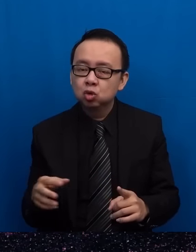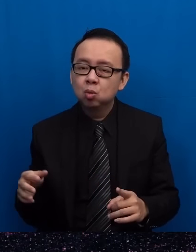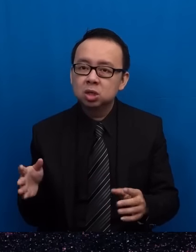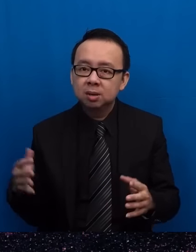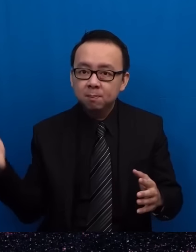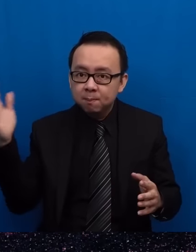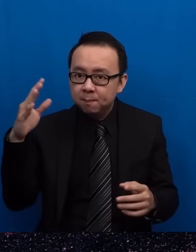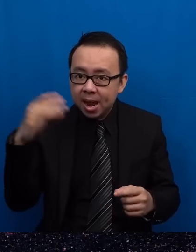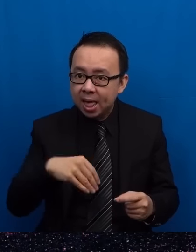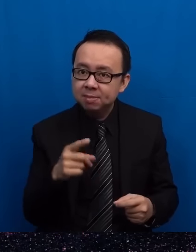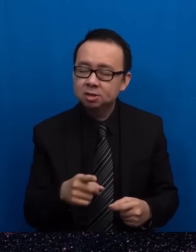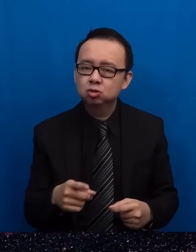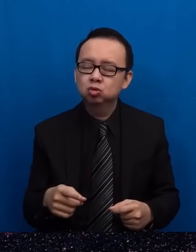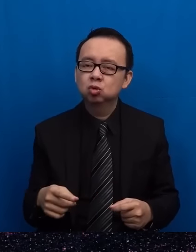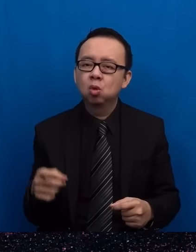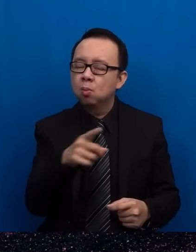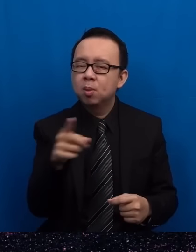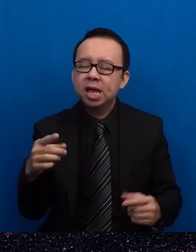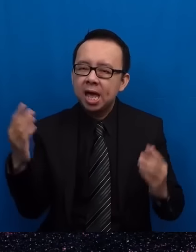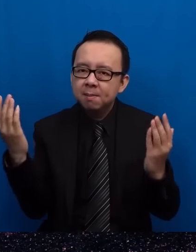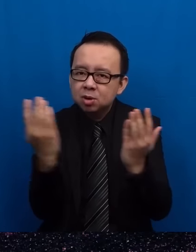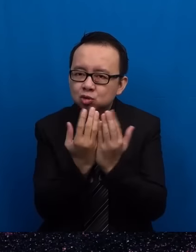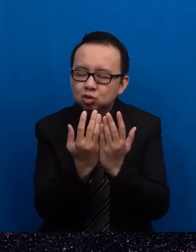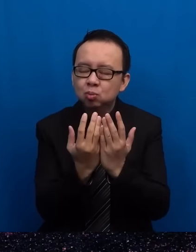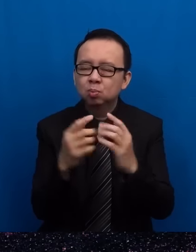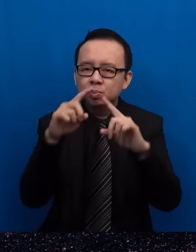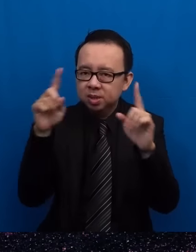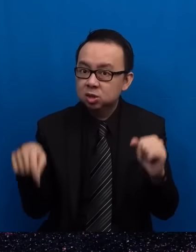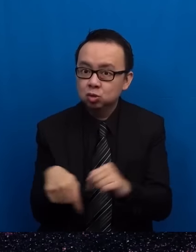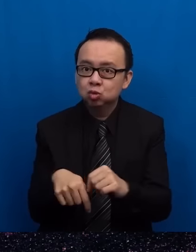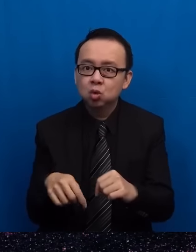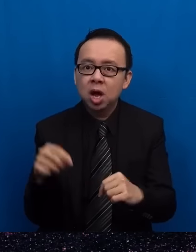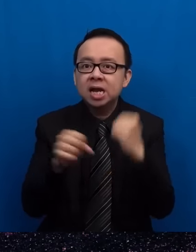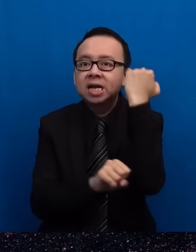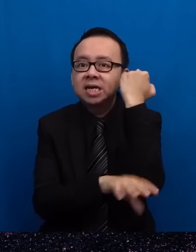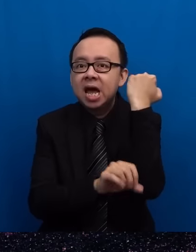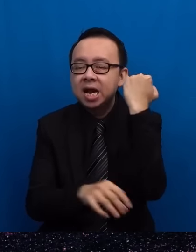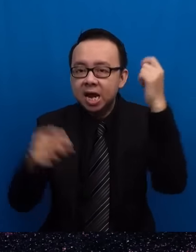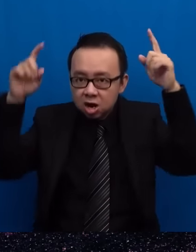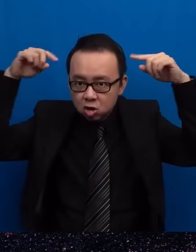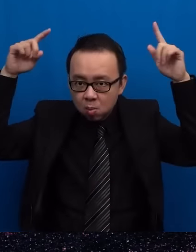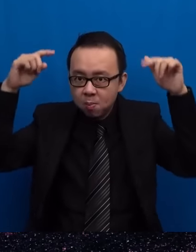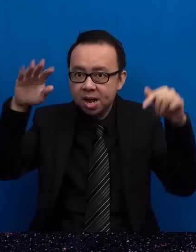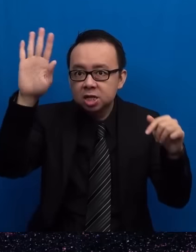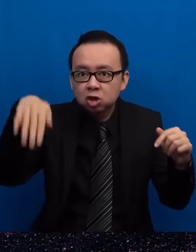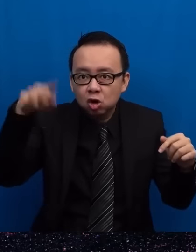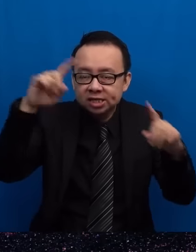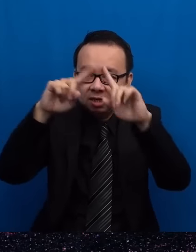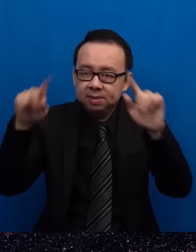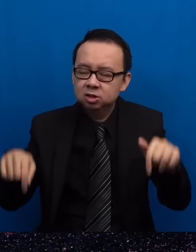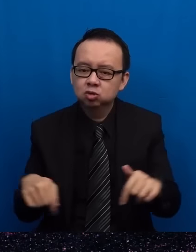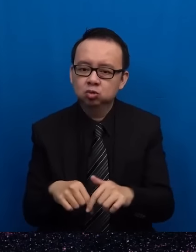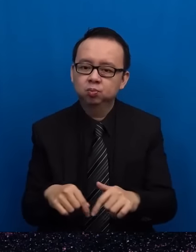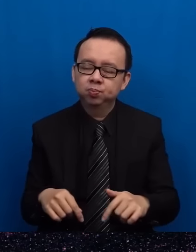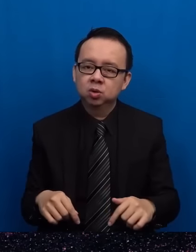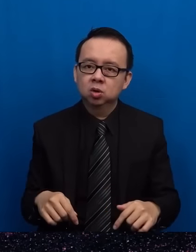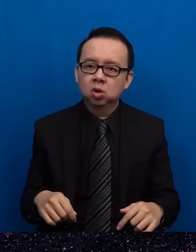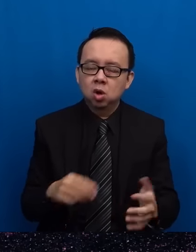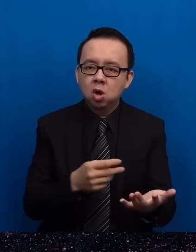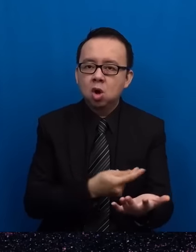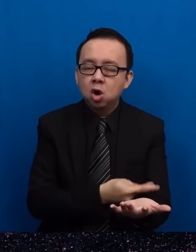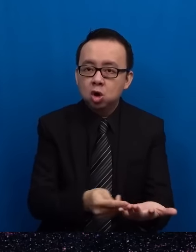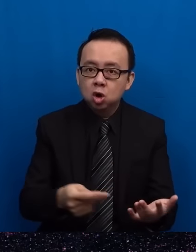di rumah masing-masing tutup pintu, ada darah anak domba teroles di pintunya. Roh maut sedang bekerja berkeliaran